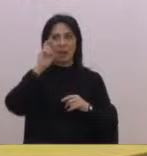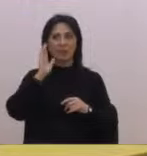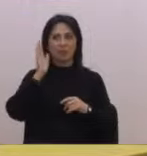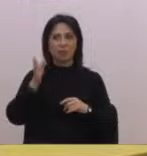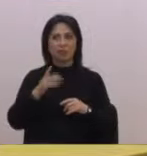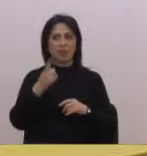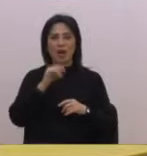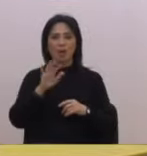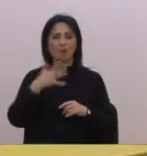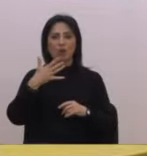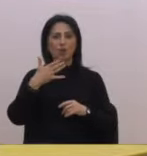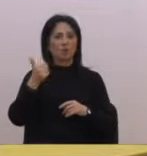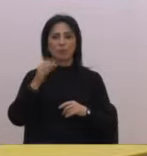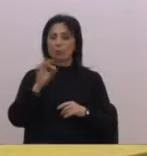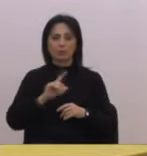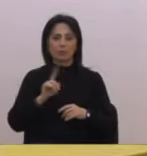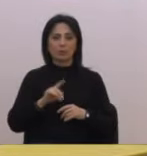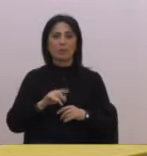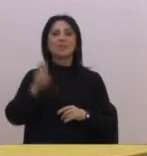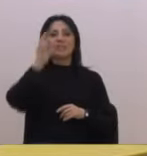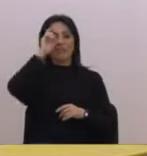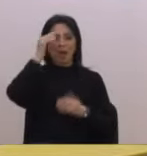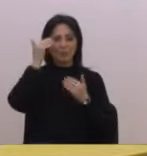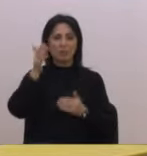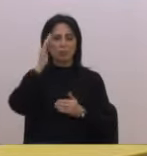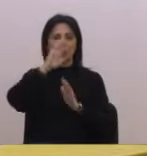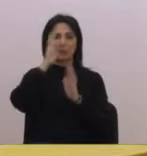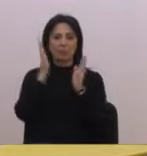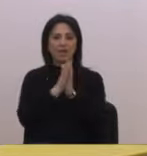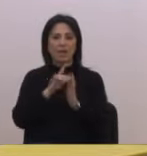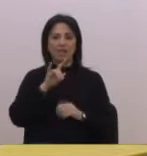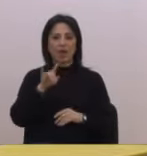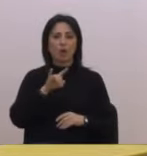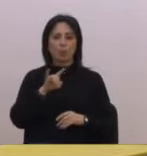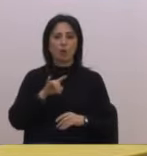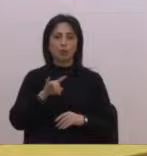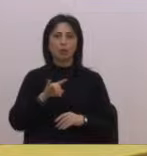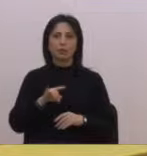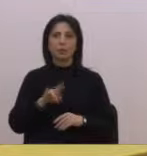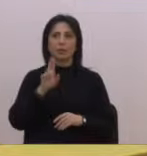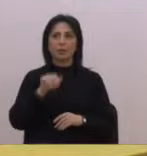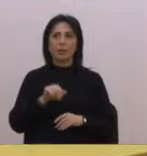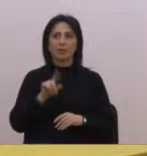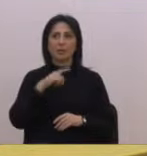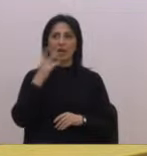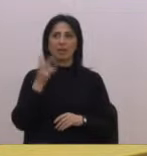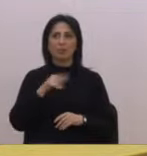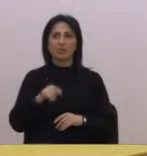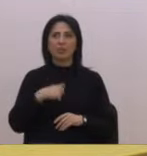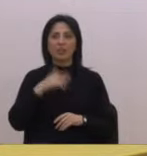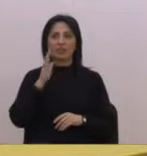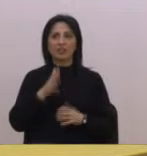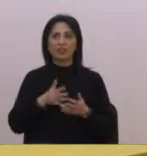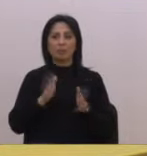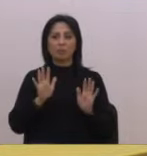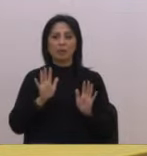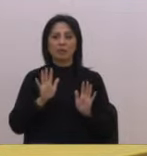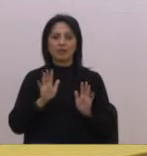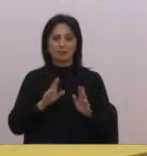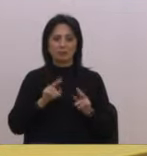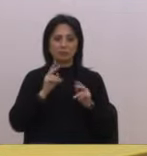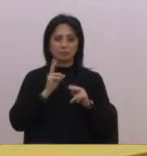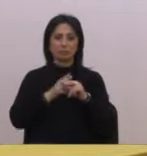არა მხოლოდ 52%, არამედ სახელმწიფოს იქნება მთლიანი აეროპორტი და რა თქმა უნდა აქ ჩვენ გვექნება მეტი ბერკეტი იმისთვის,